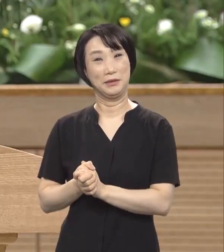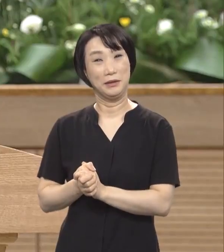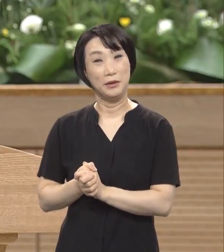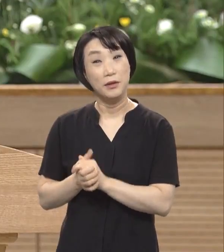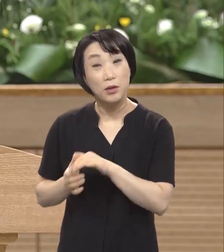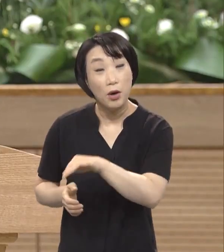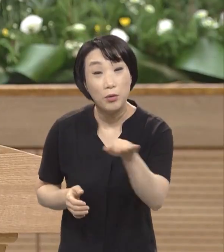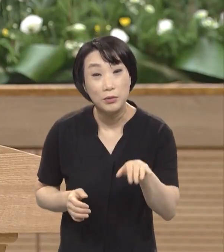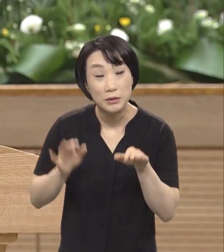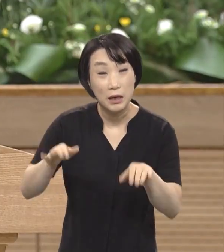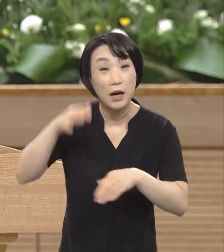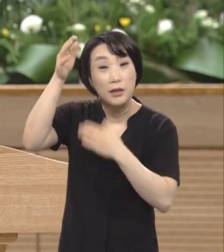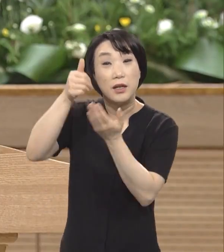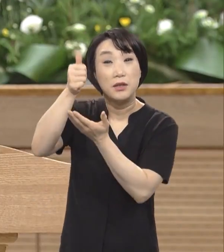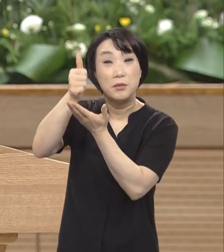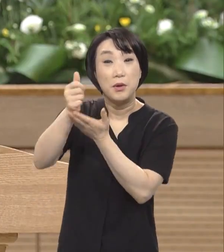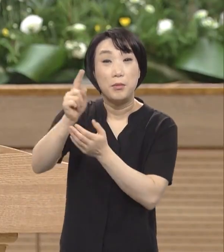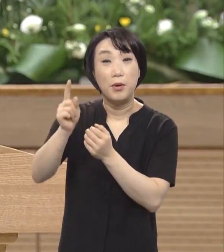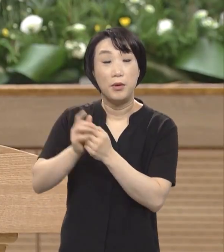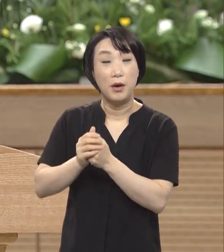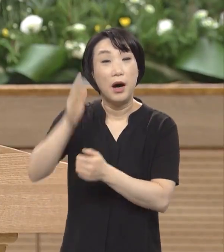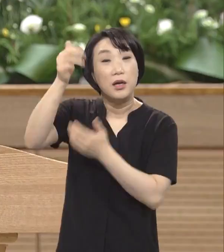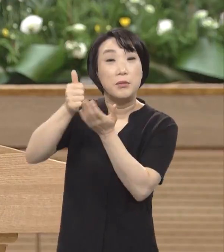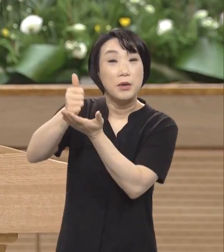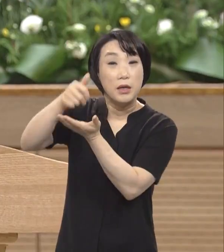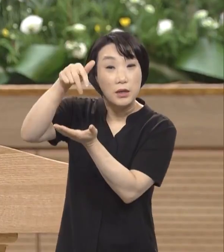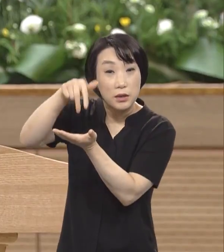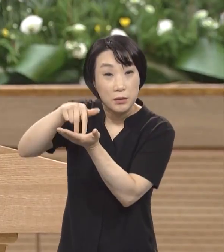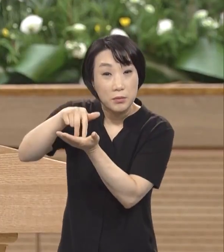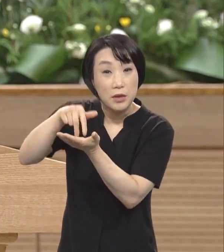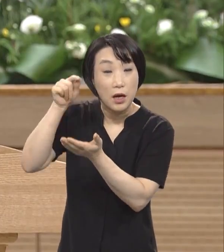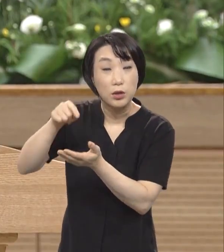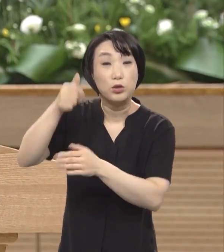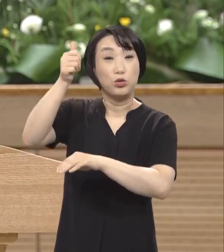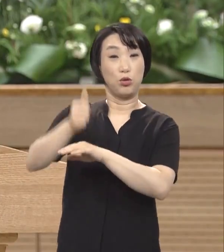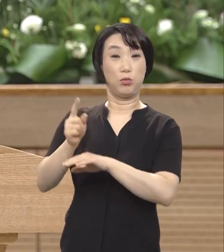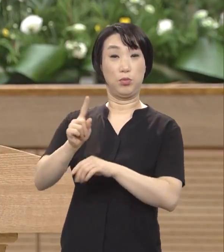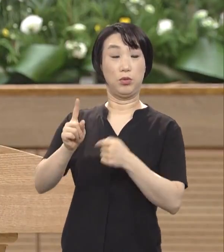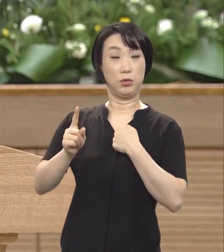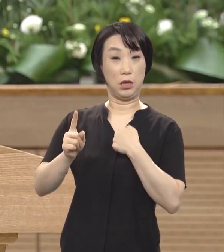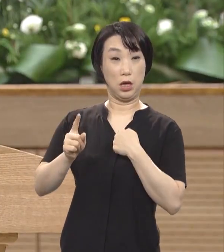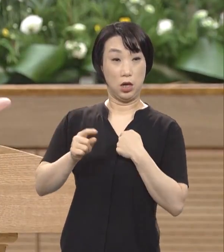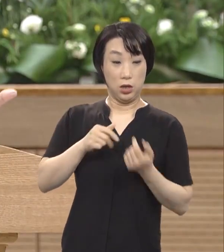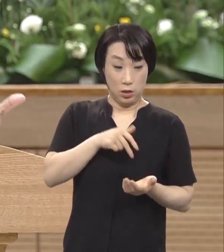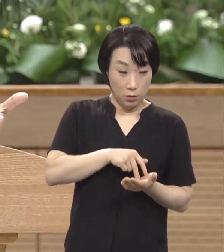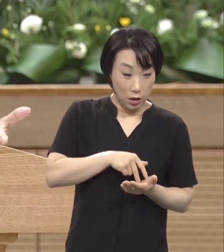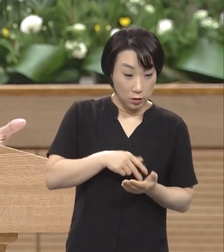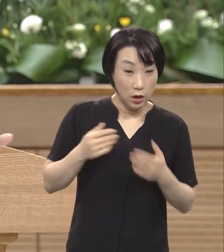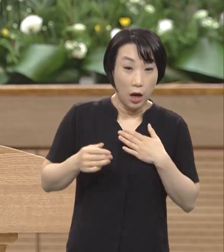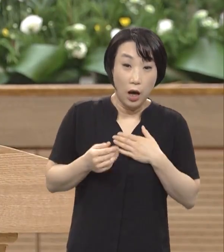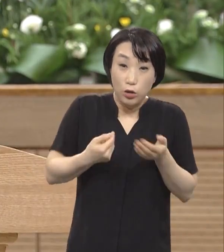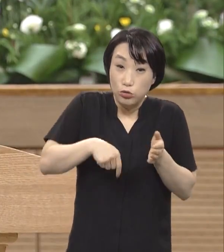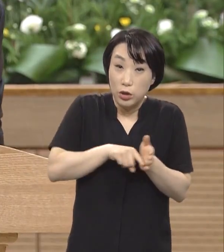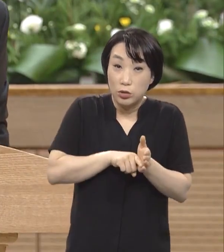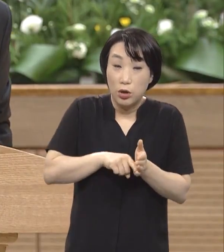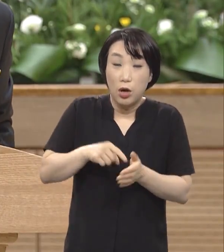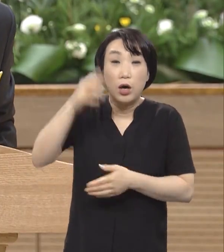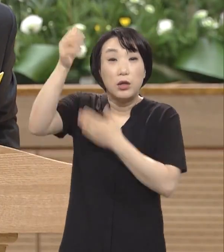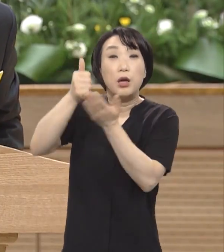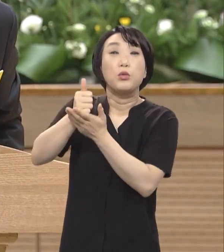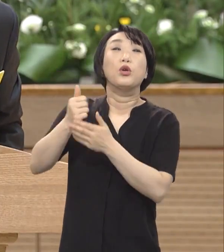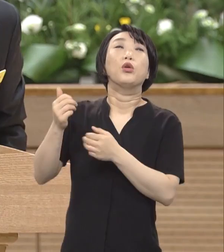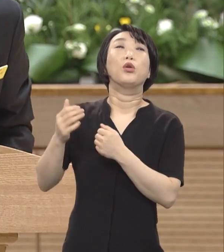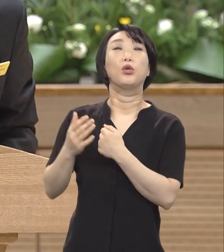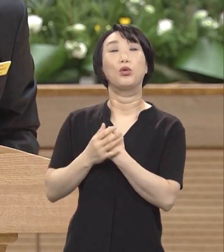그러니까 하나님은 자기 사정이 결국은 내 사정을 위해서 살아주시는